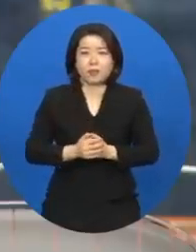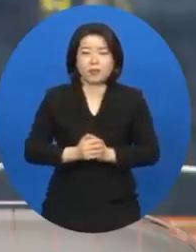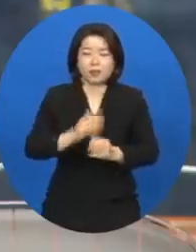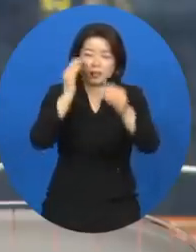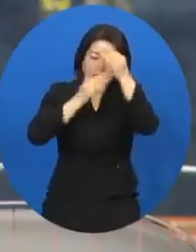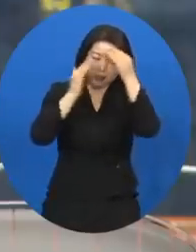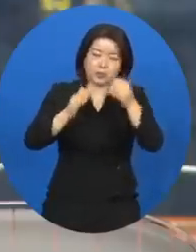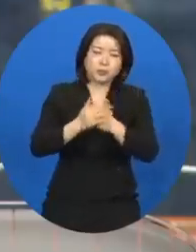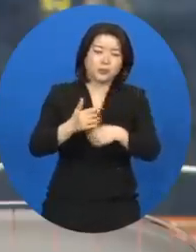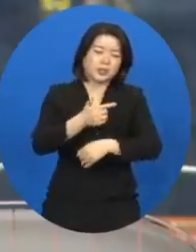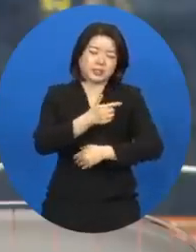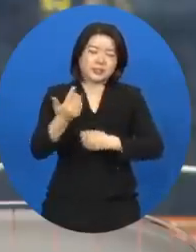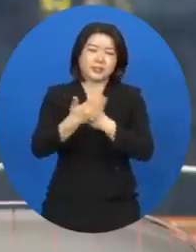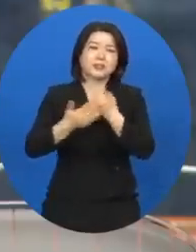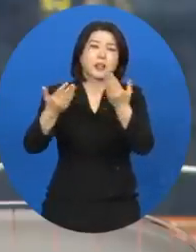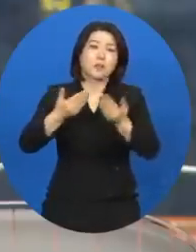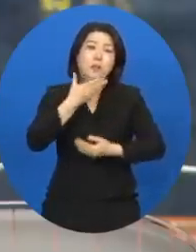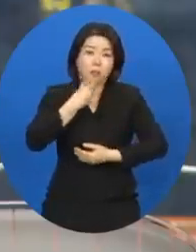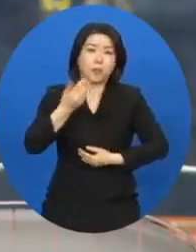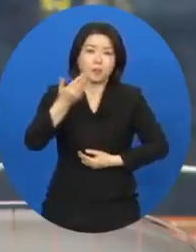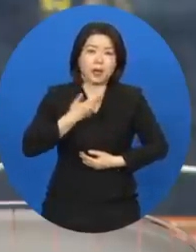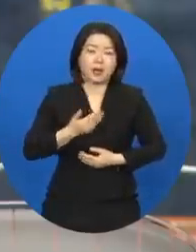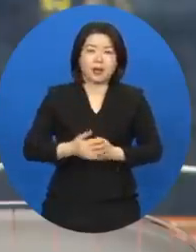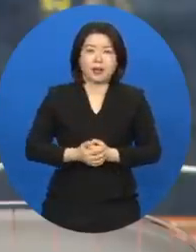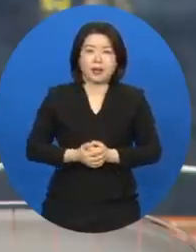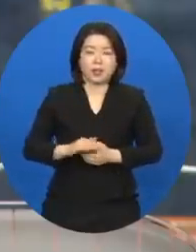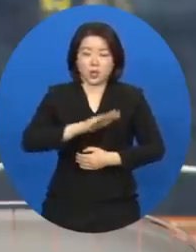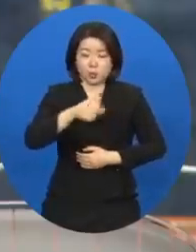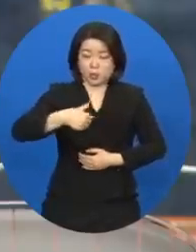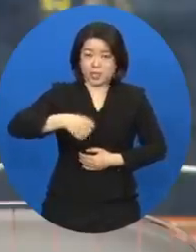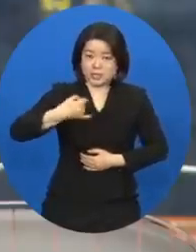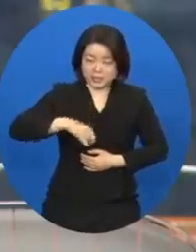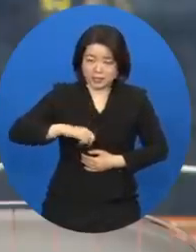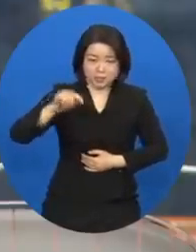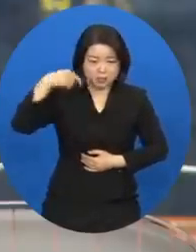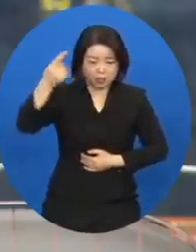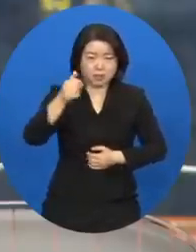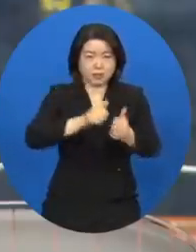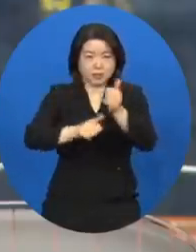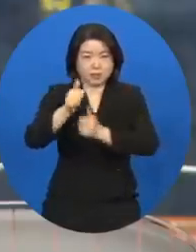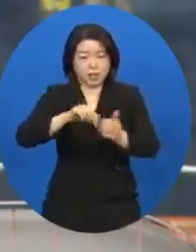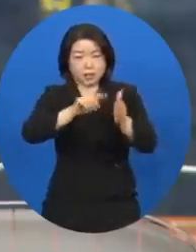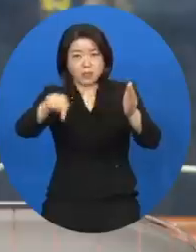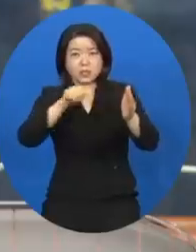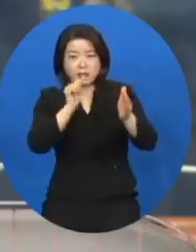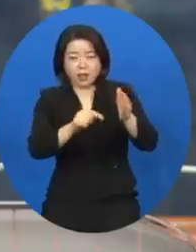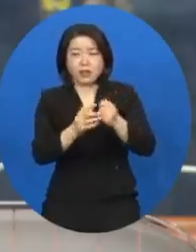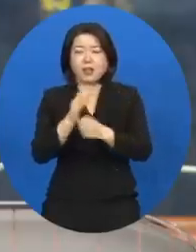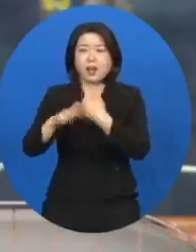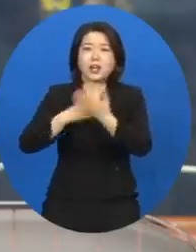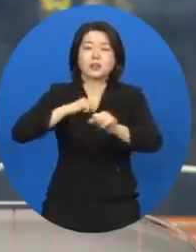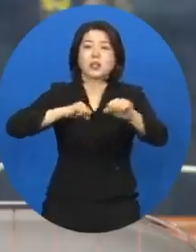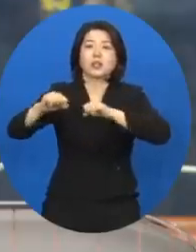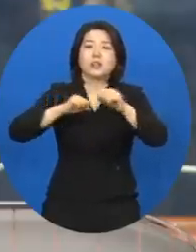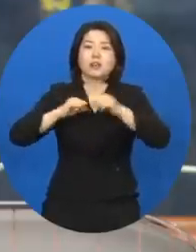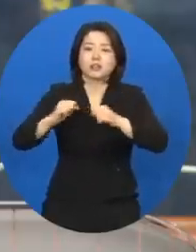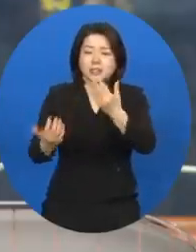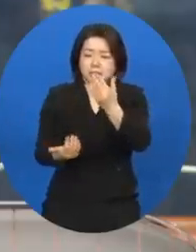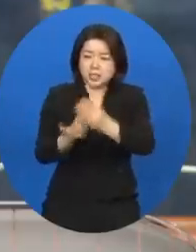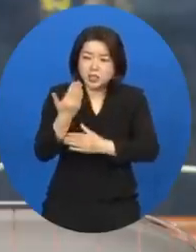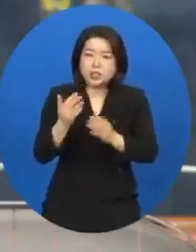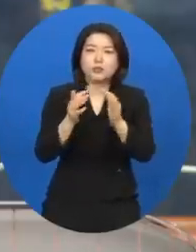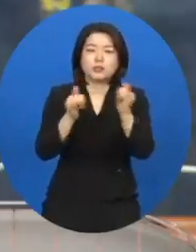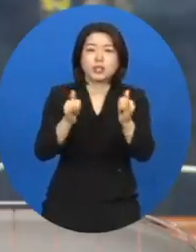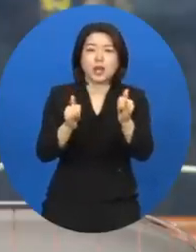거죠. 우리의 자녀들 세대, 다음 세대 안에 하나님의 역사를 일으키는 인물들이 나오게 되는 거예요.